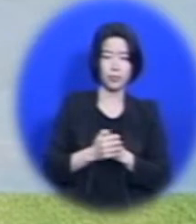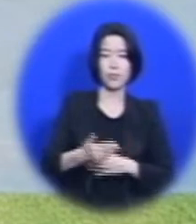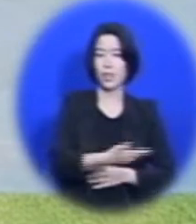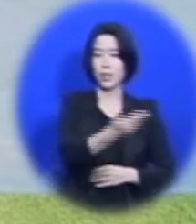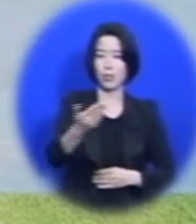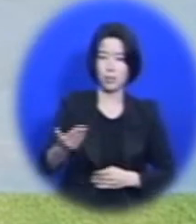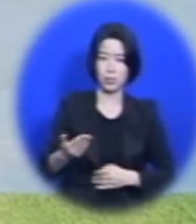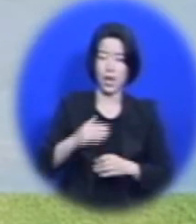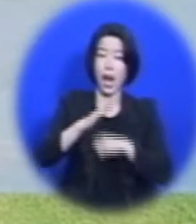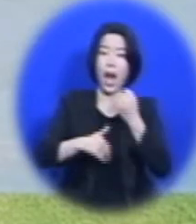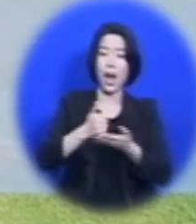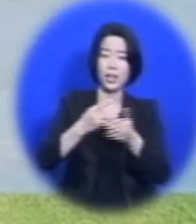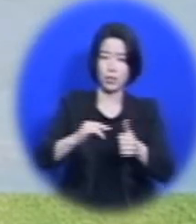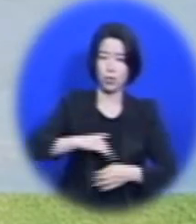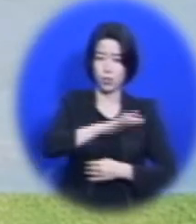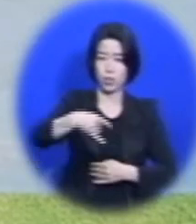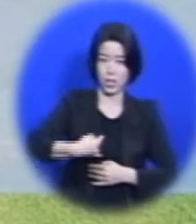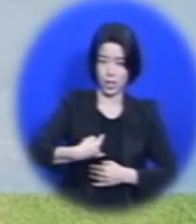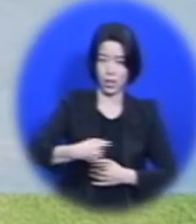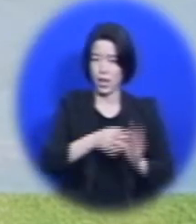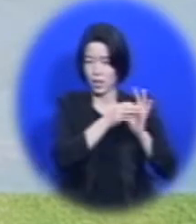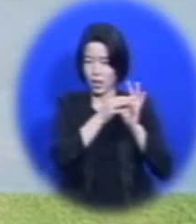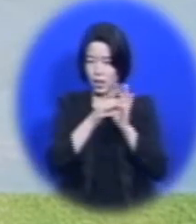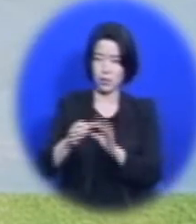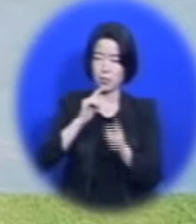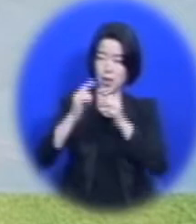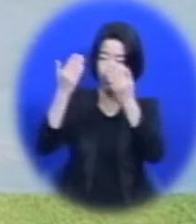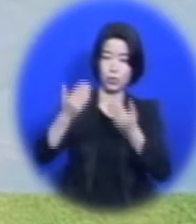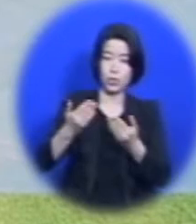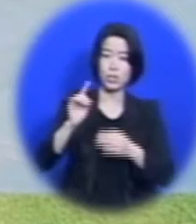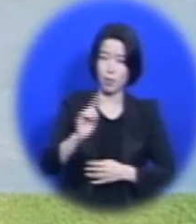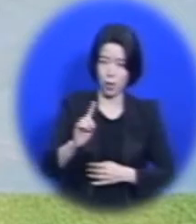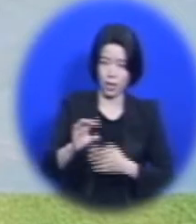여러분, 하나님께서 우리에게 계속해서 말씀하시는 것은